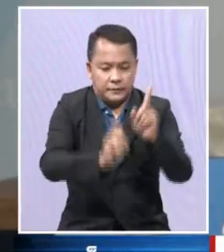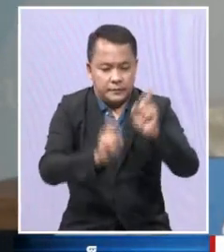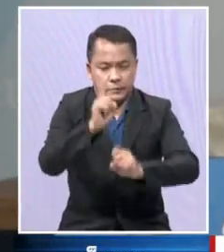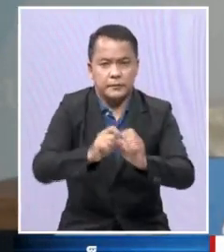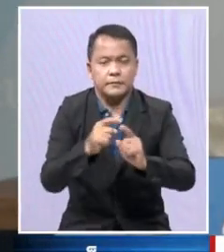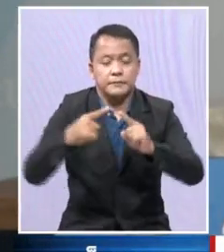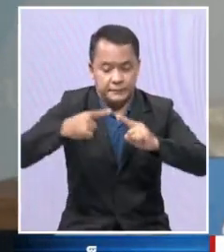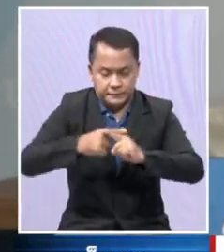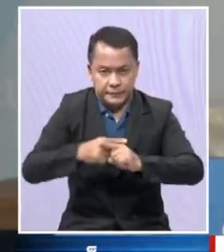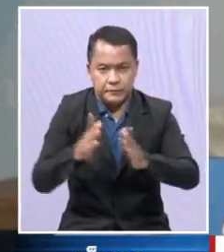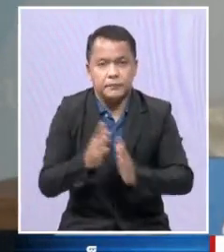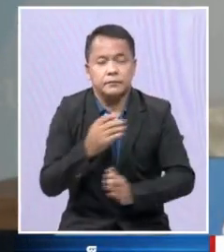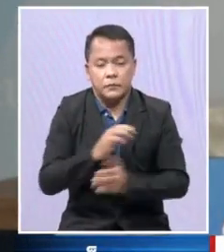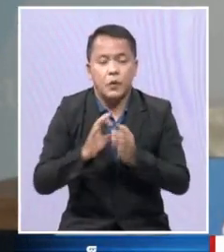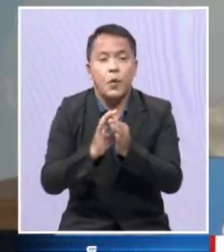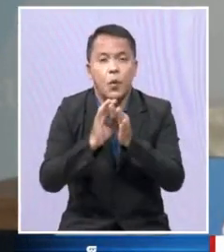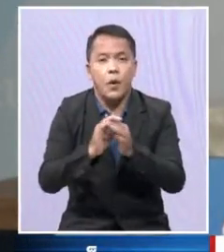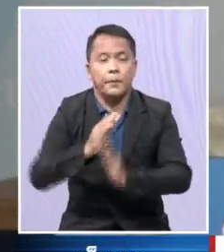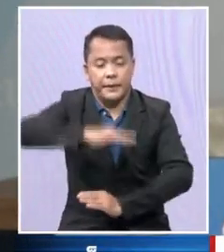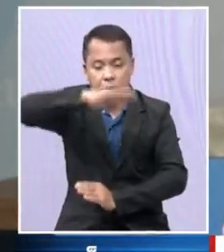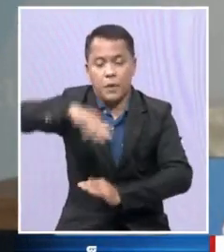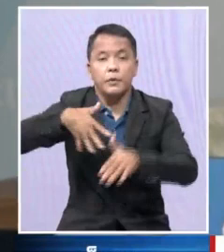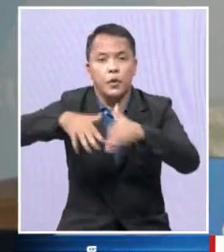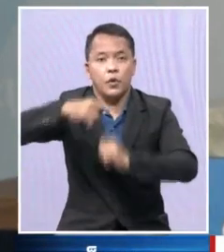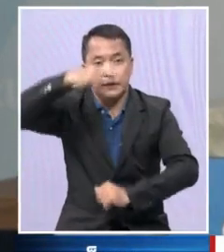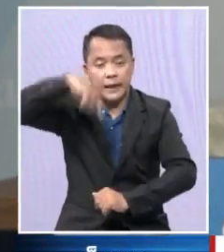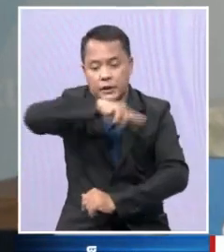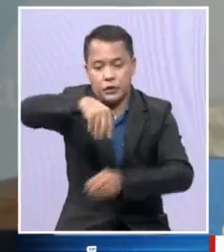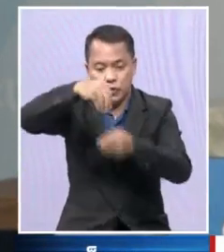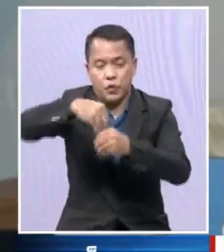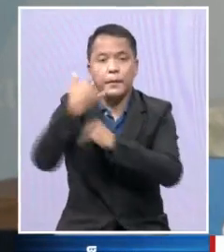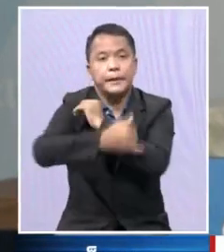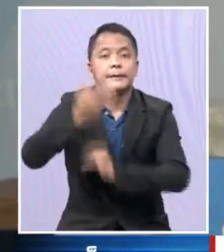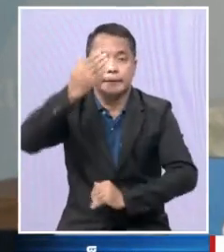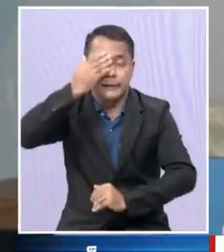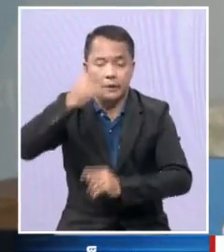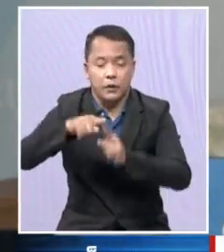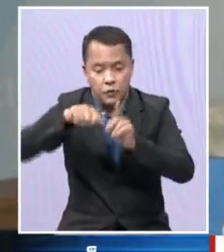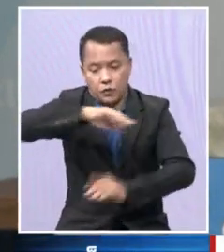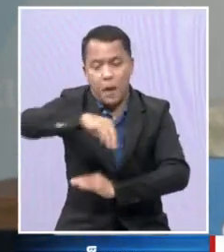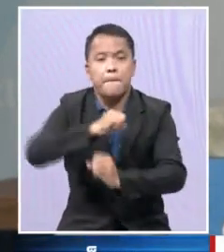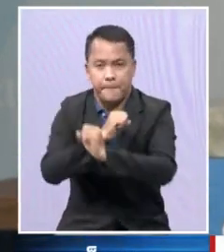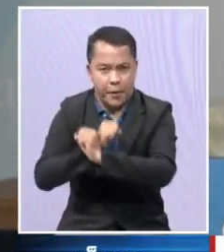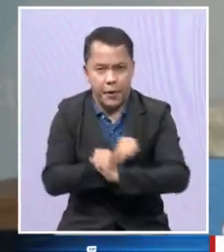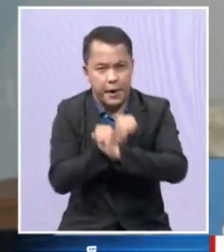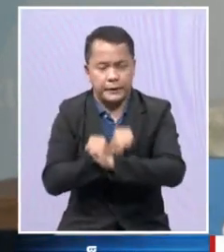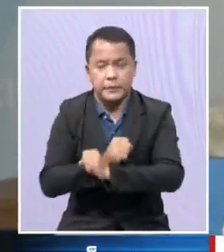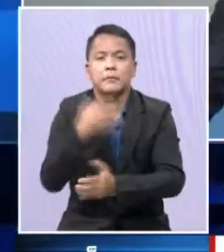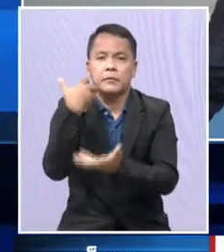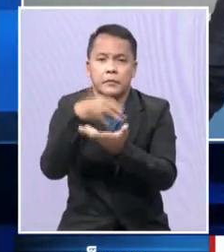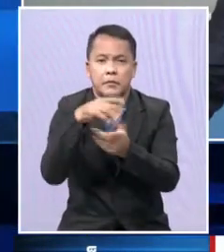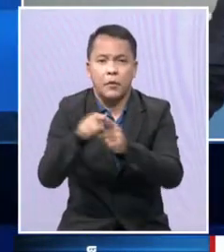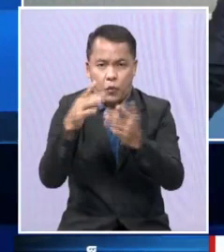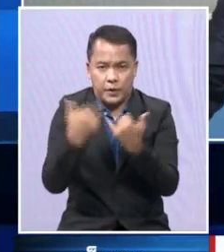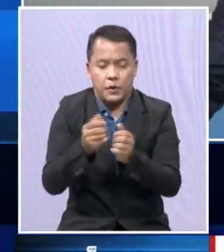คนที่ได้รับบาดเจ็บขอแสดงความห่วงใยไปยังพี่น้องประชาชนคนไทยทุกคนที่อาศัยอยู่ที่อิสราเอลนะครับขอให้ทุกคนปลอดภัยคุณราเมศบอกว่า